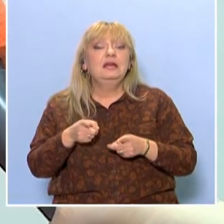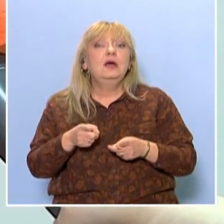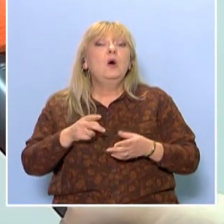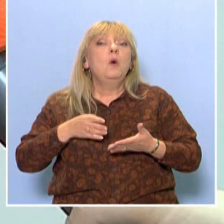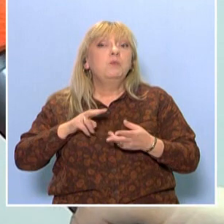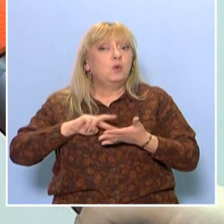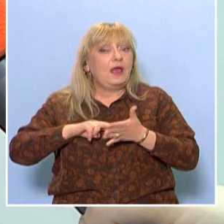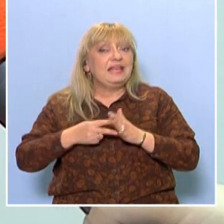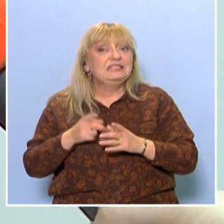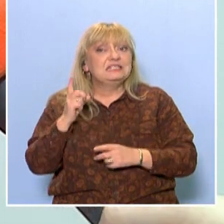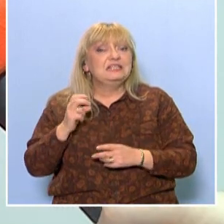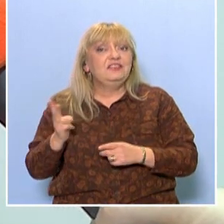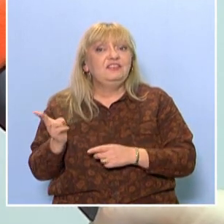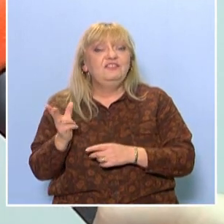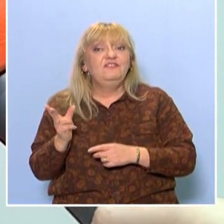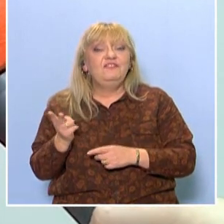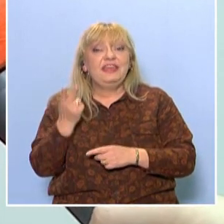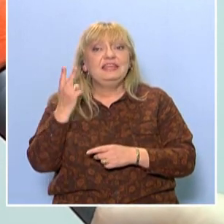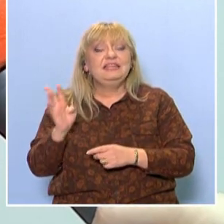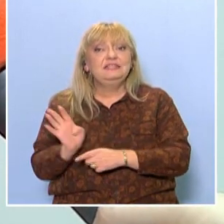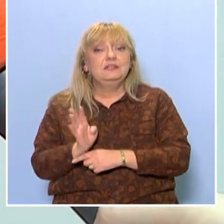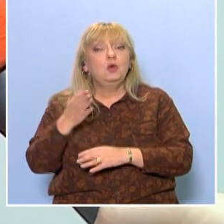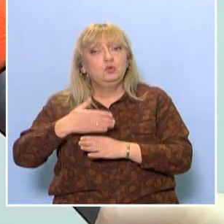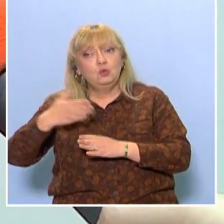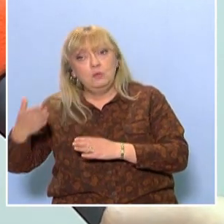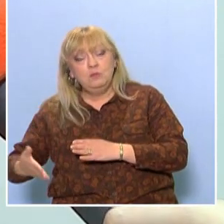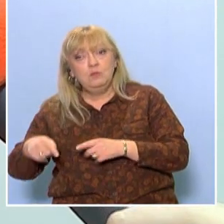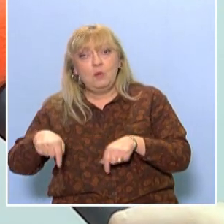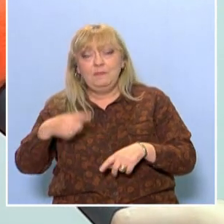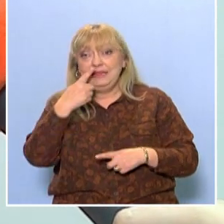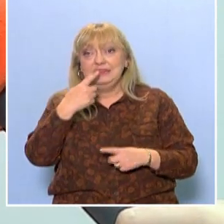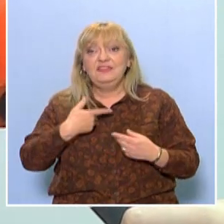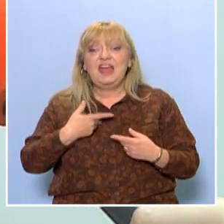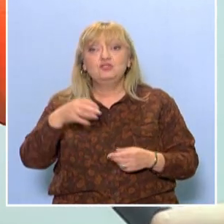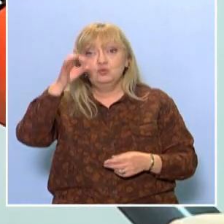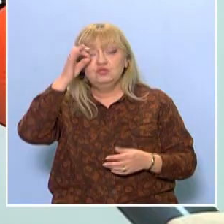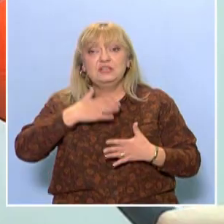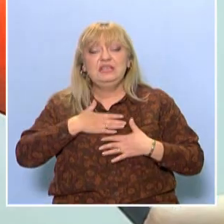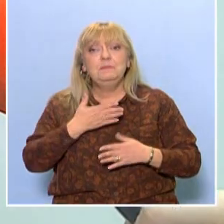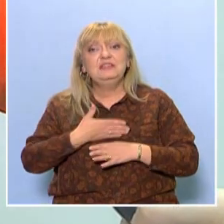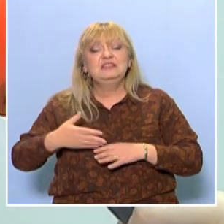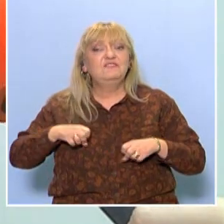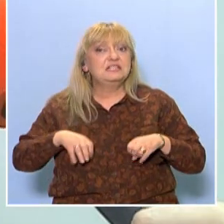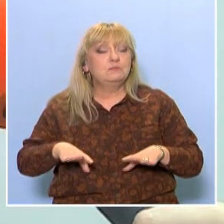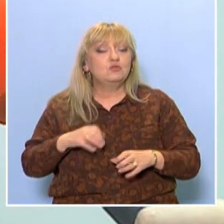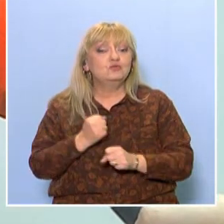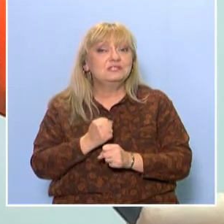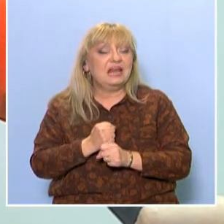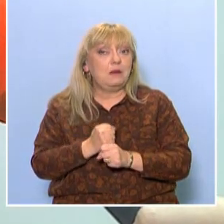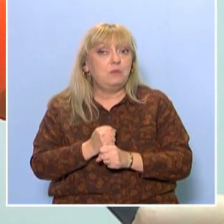2019 година и до момента нашите възпитаници са имали невероятния шанс да работят винаги с колеги